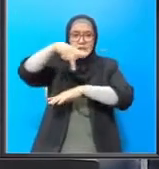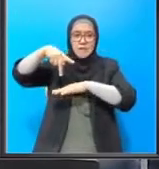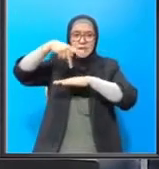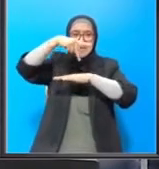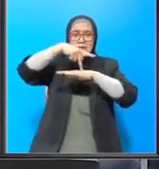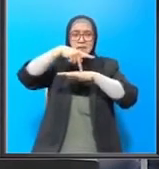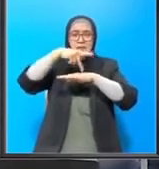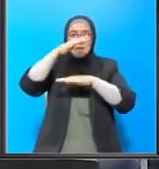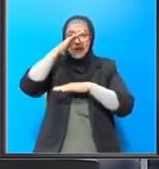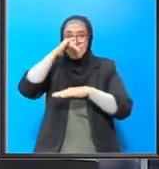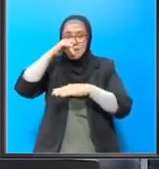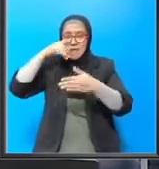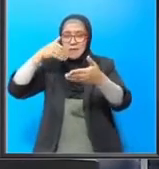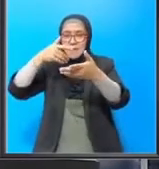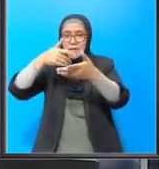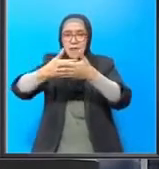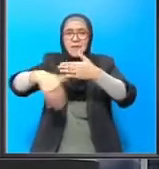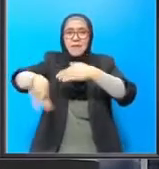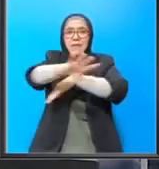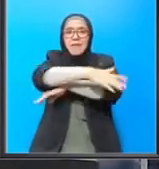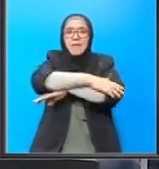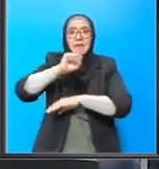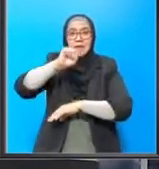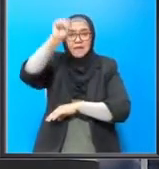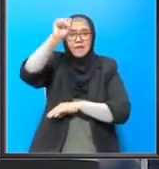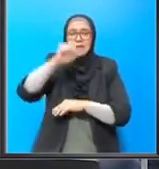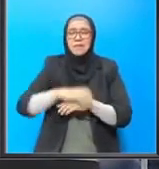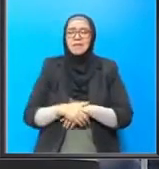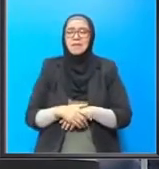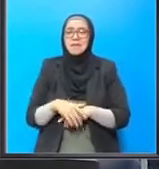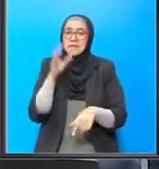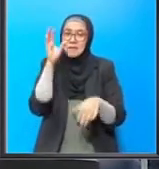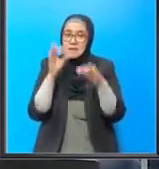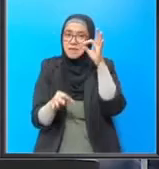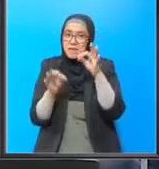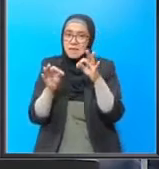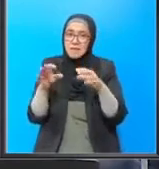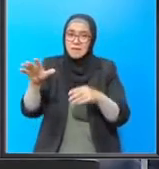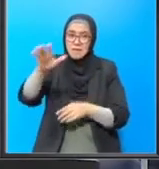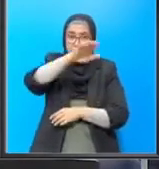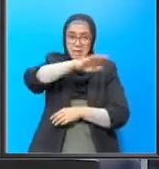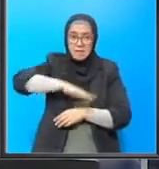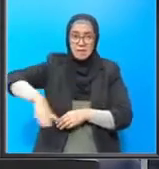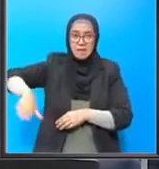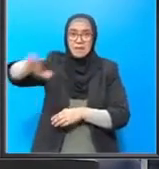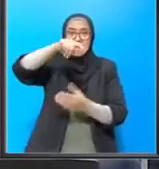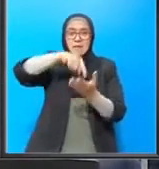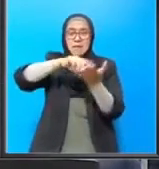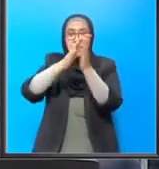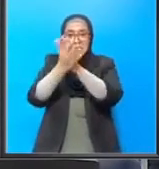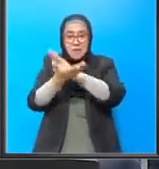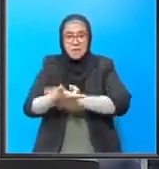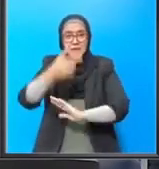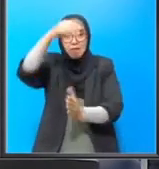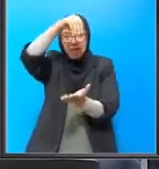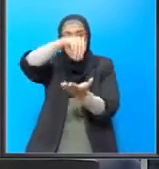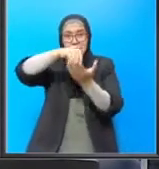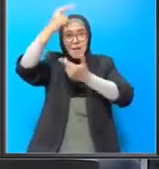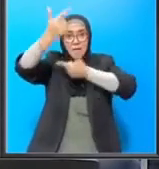like sampai ke pantai Saba sekiranya kawasan ini dijadikan kawasan pelancongan